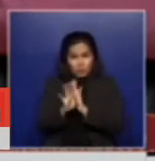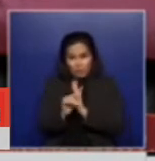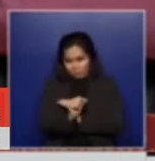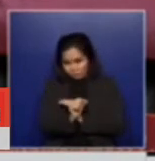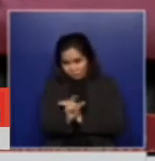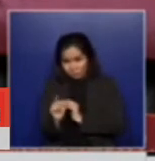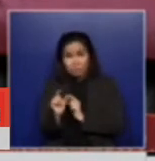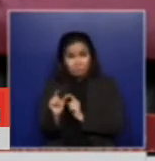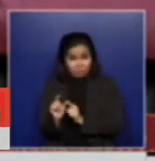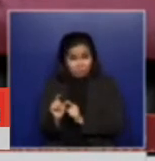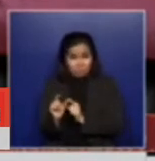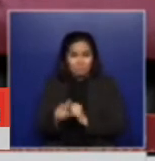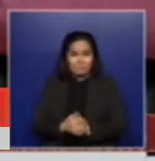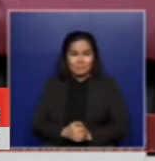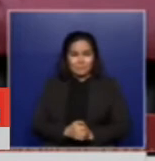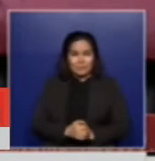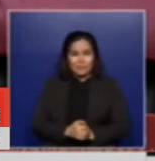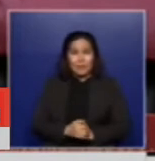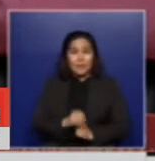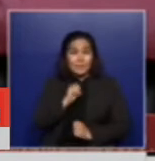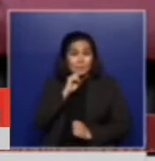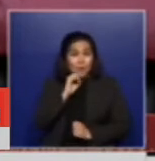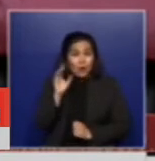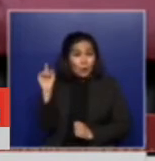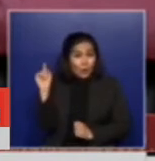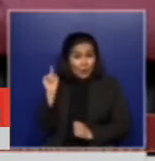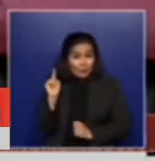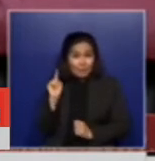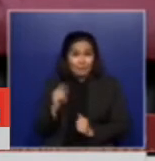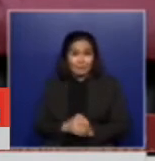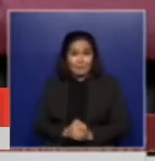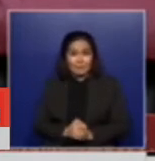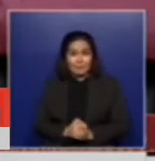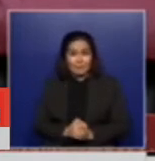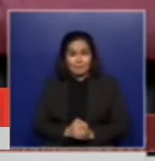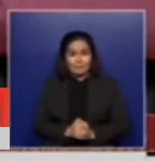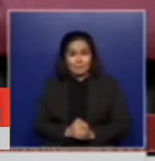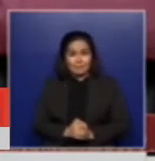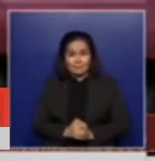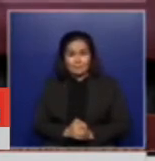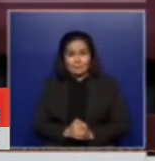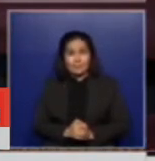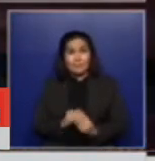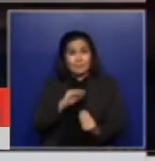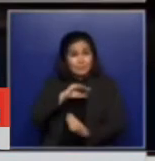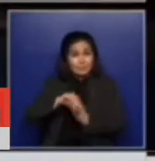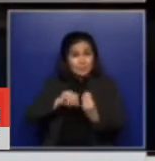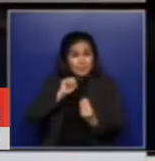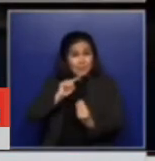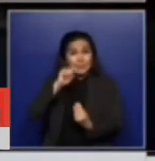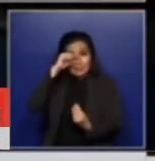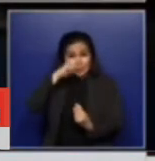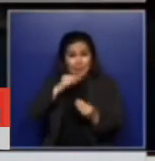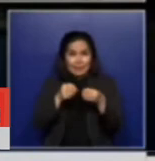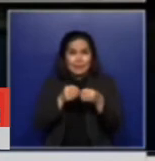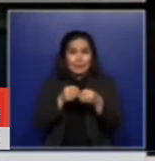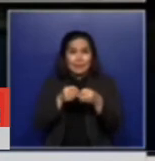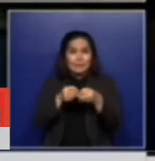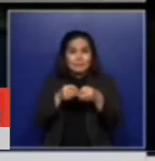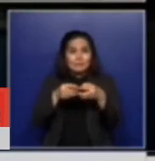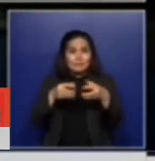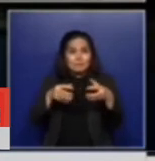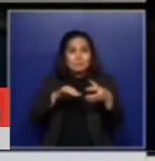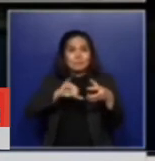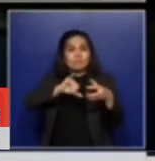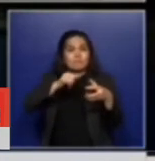ข้อความสุดท้ายของหน้าแรกเนี่ยนะครับบอกอย่างนี้ครับการขยายตัวของเศรษฐกิจไทยยังมีความไม่